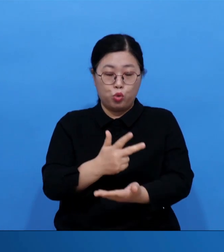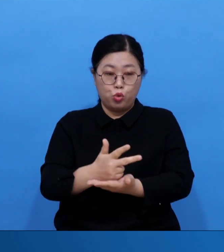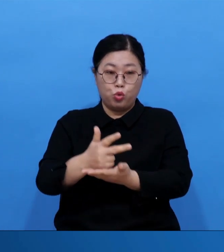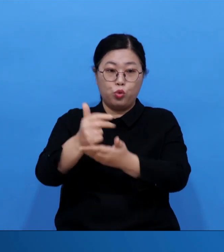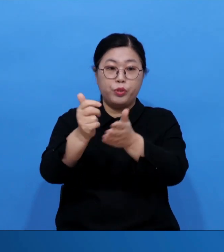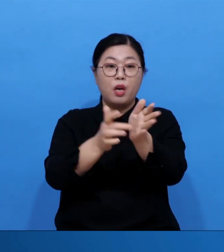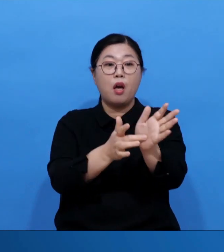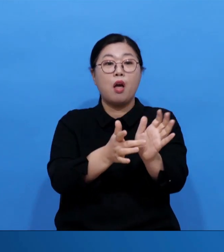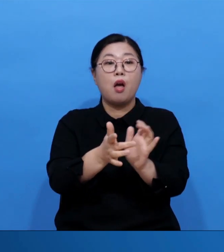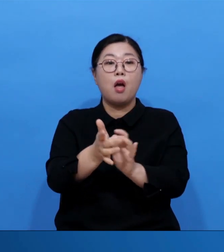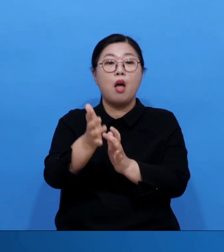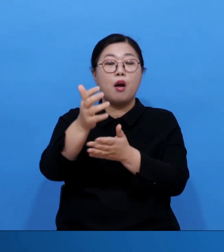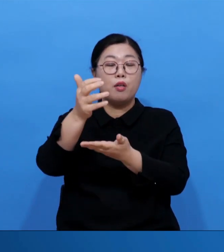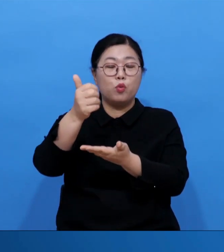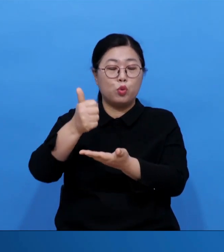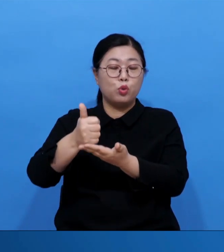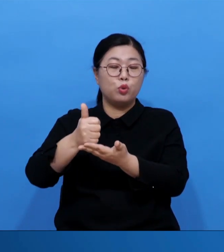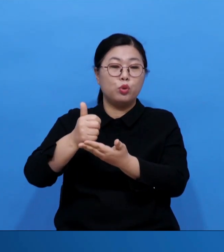되십니다.